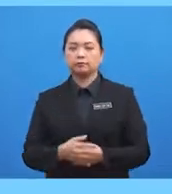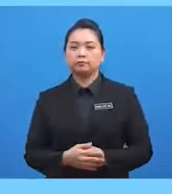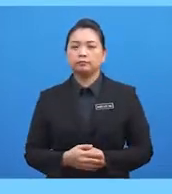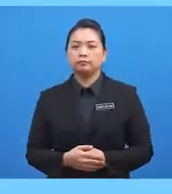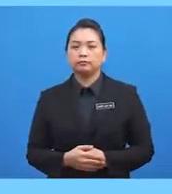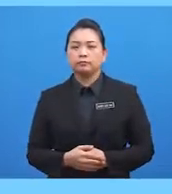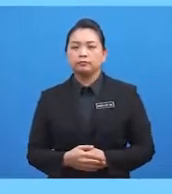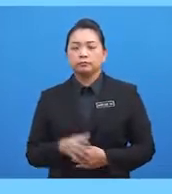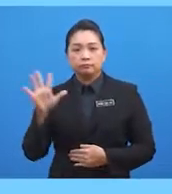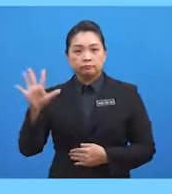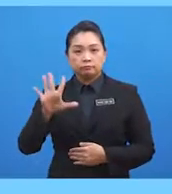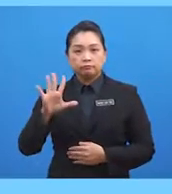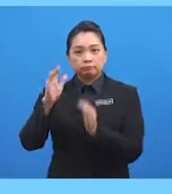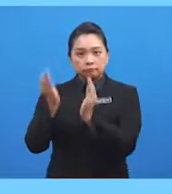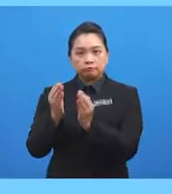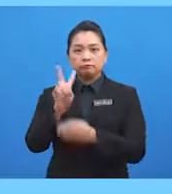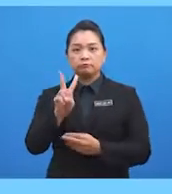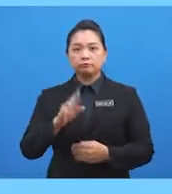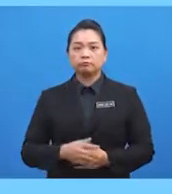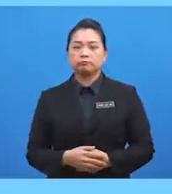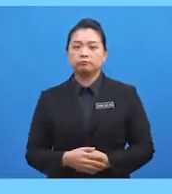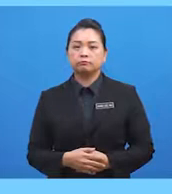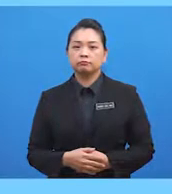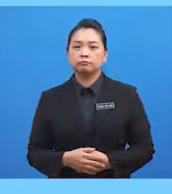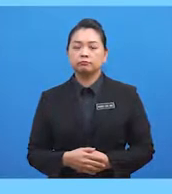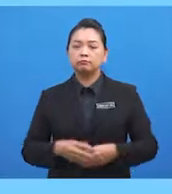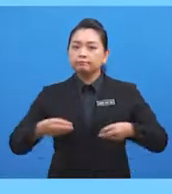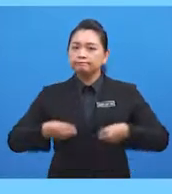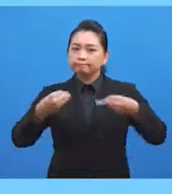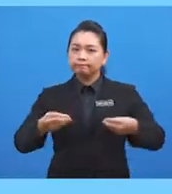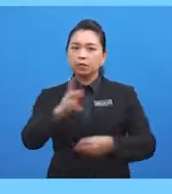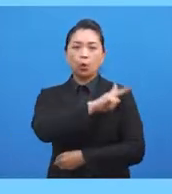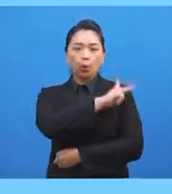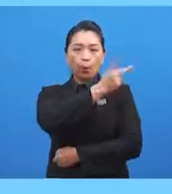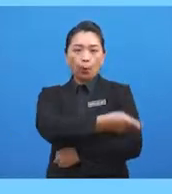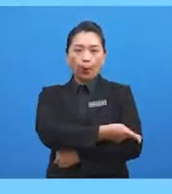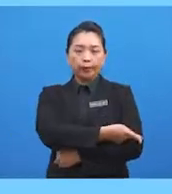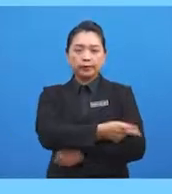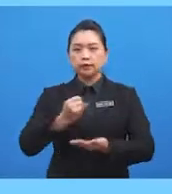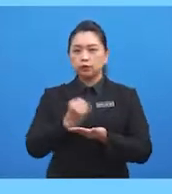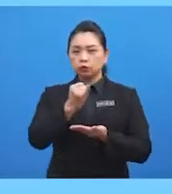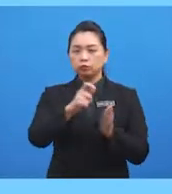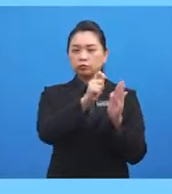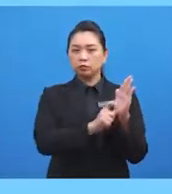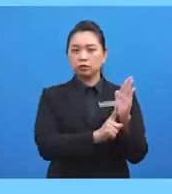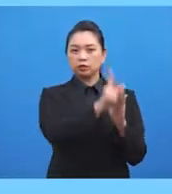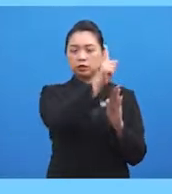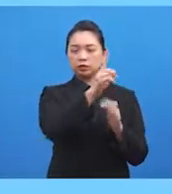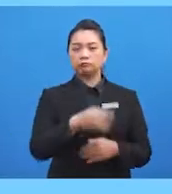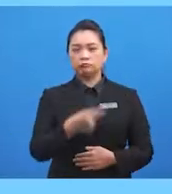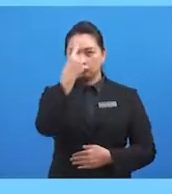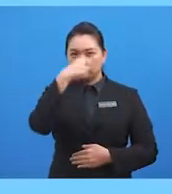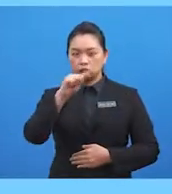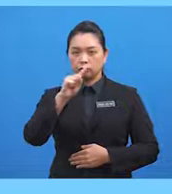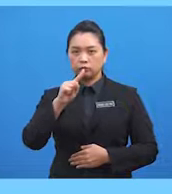Perkara 55 Sub Perkara 2 pula memberi kuasa mutlak institusi tertinggi tersebut